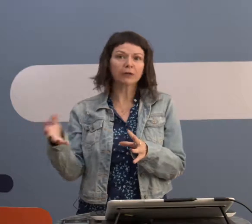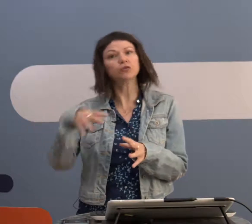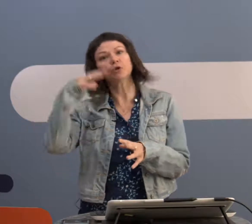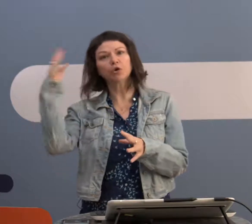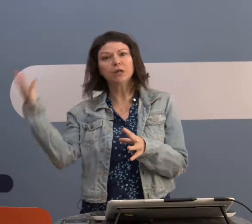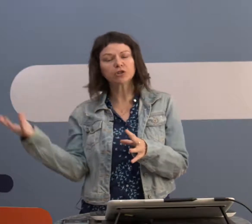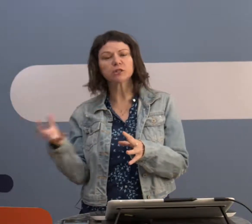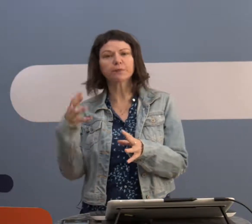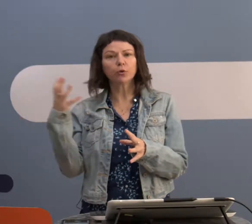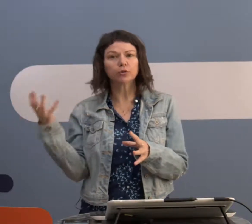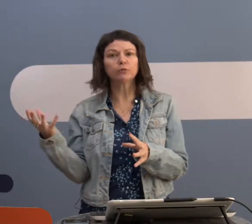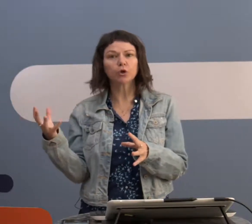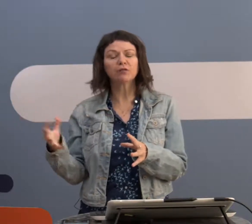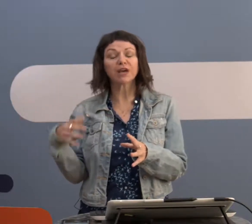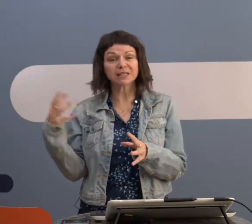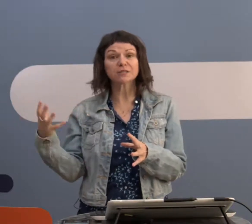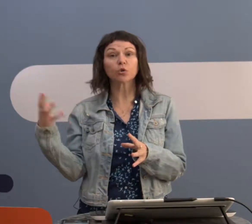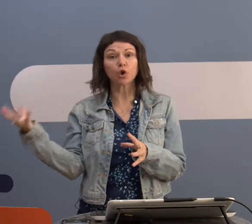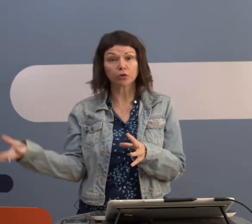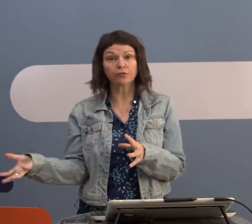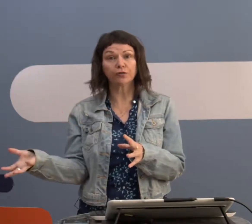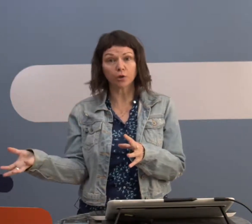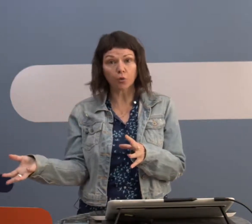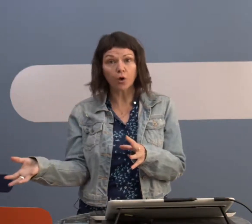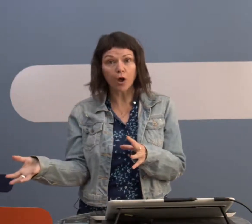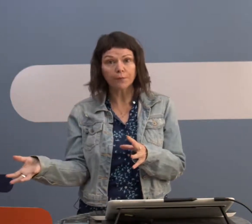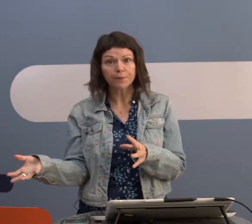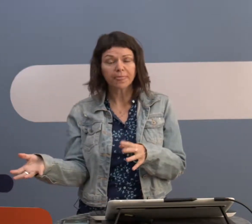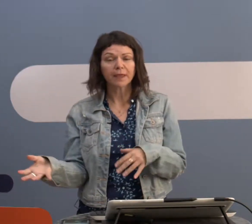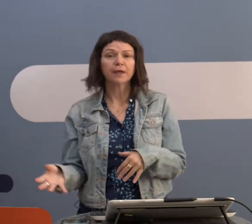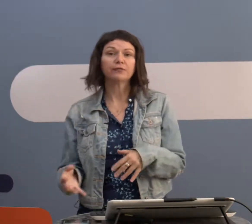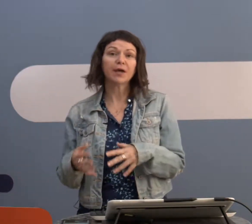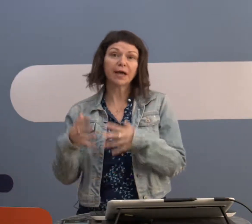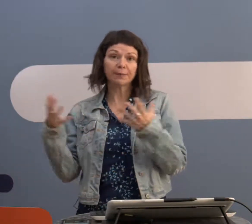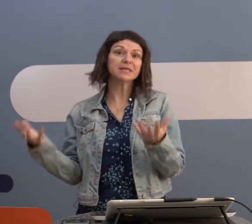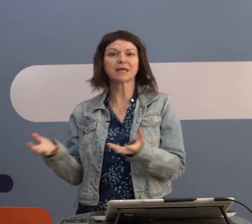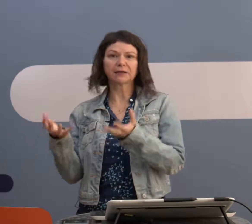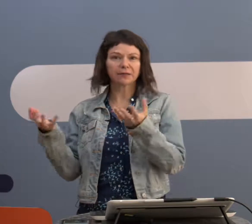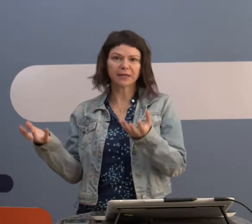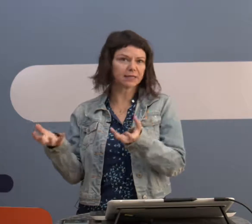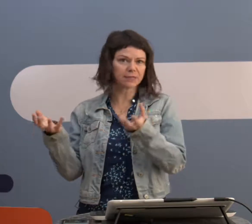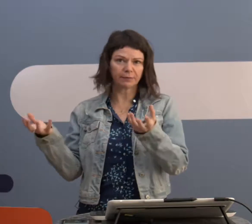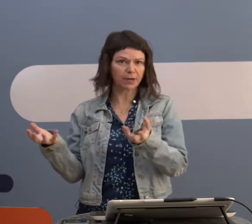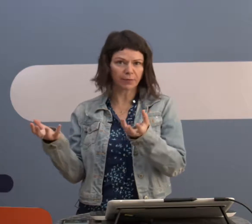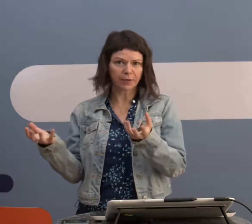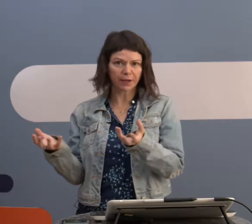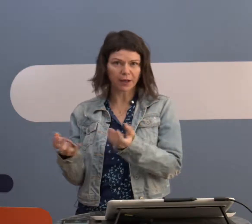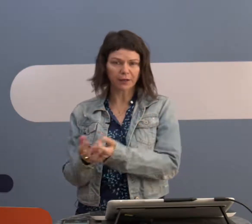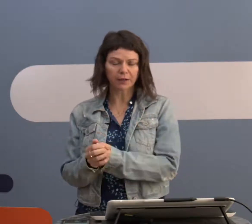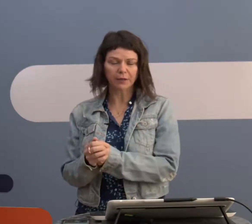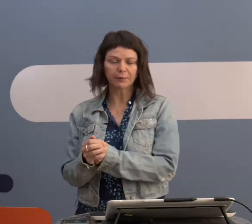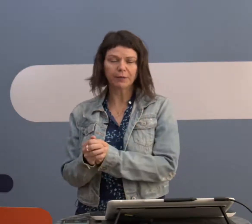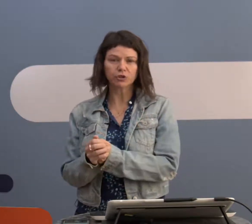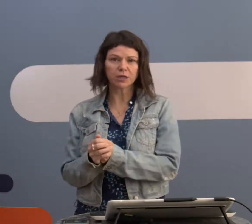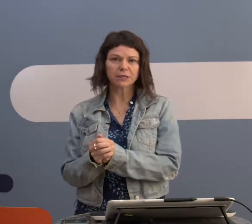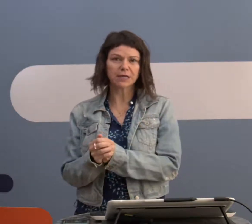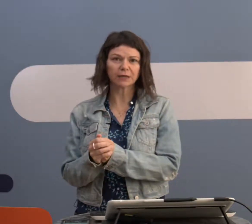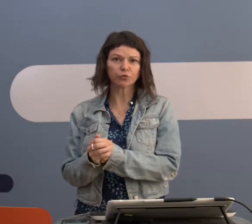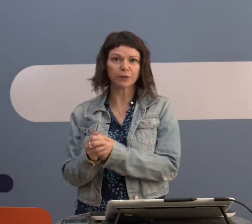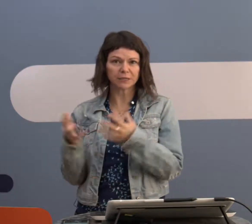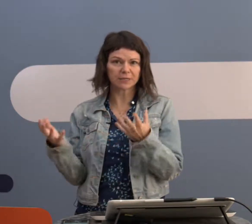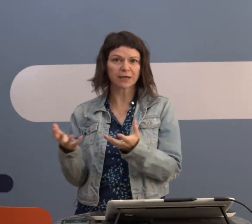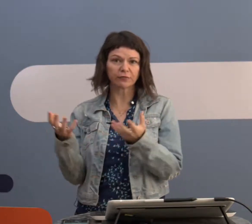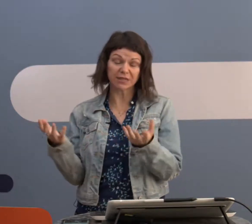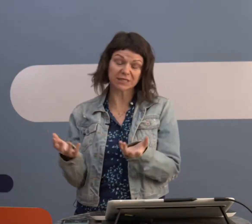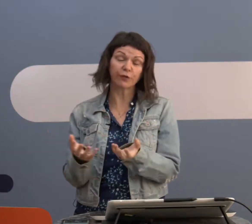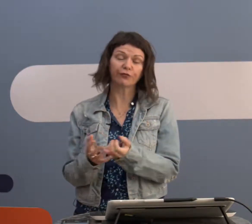כדוגמה דמיונית של סיפור דמיוני, ואיזה זכויות נפגעו לו, ואיך בעזרת הקסם גם אחר כך, בהמשך הסרט